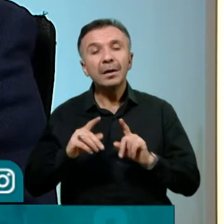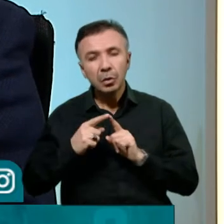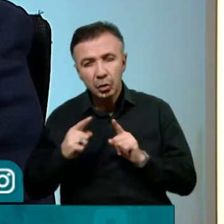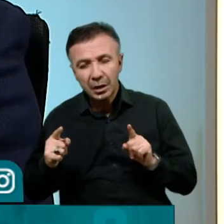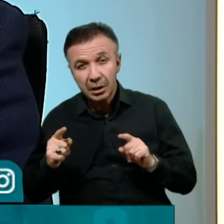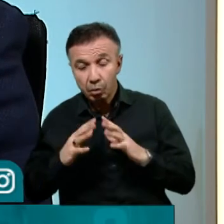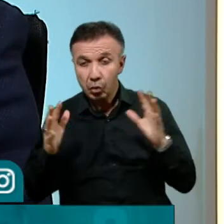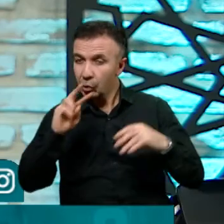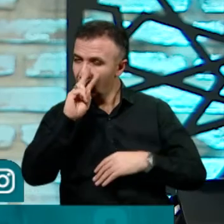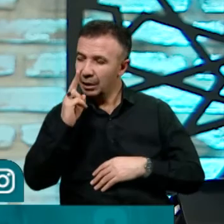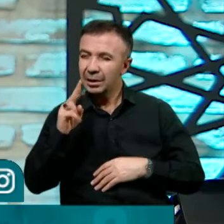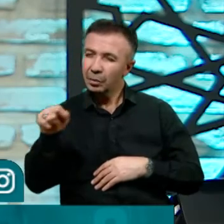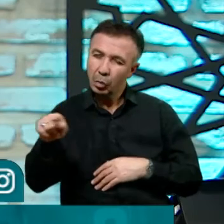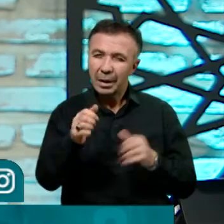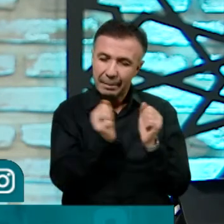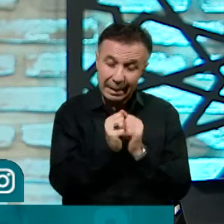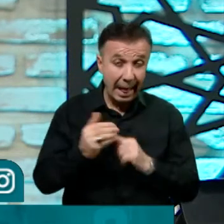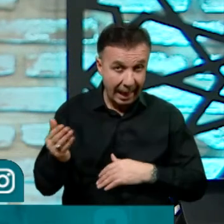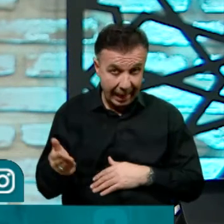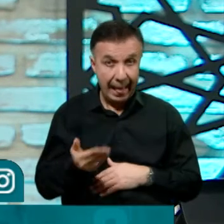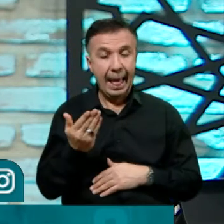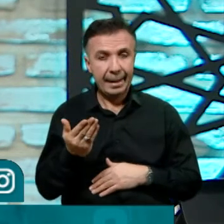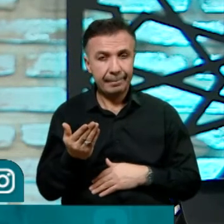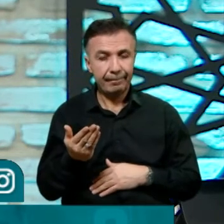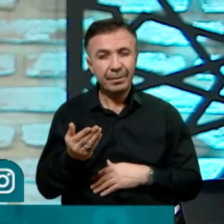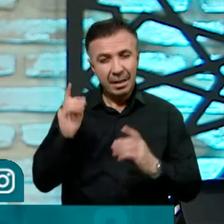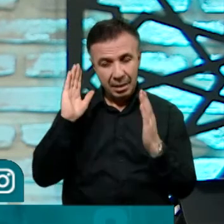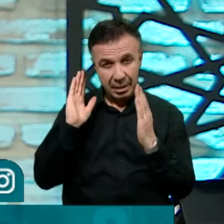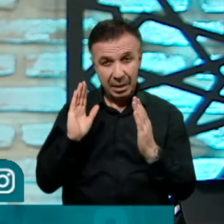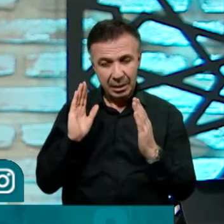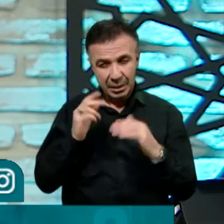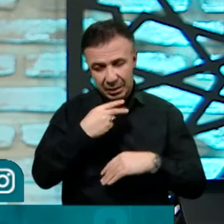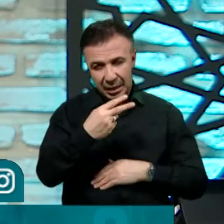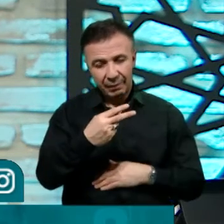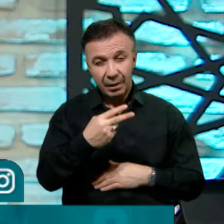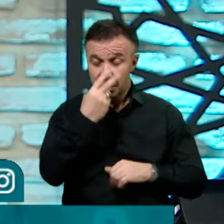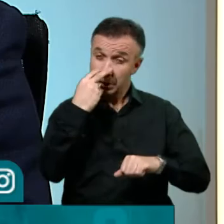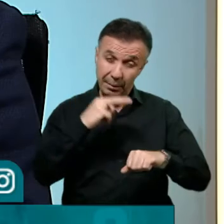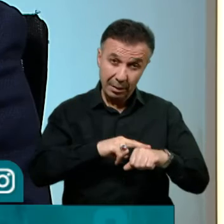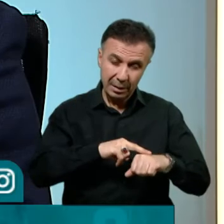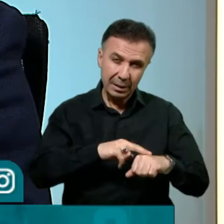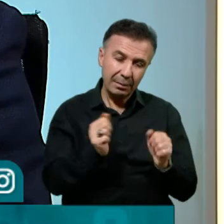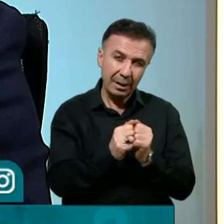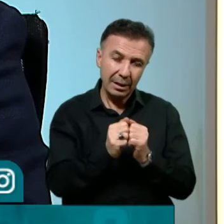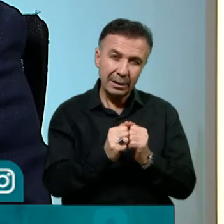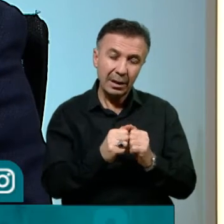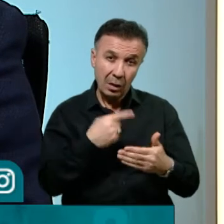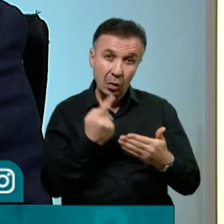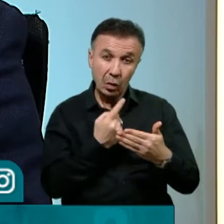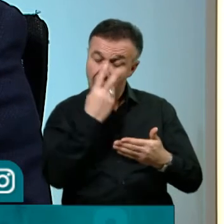de bununla birlikte eğer yani karşı tarafa ne yapıyorsunuz? Yemininizle birlikte mukaddesatı